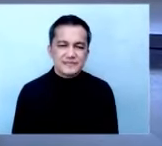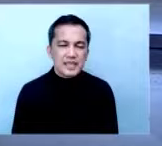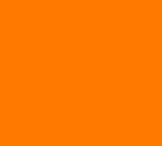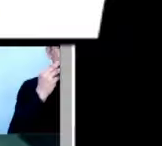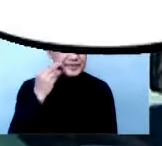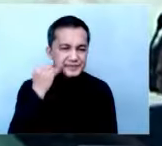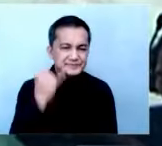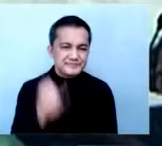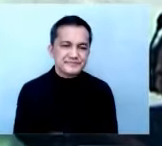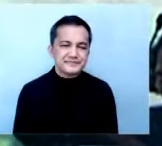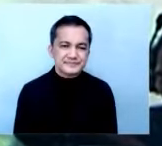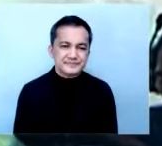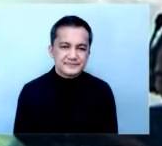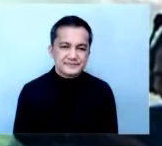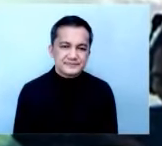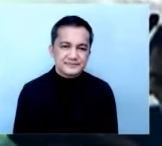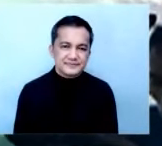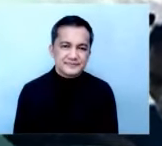Marfori.